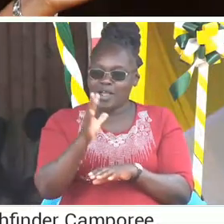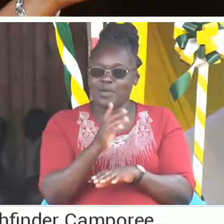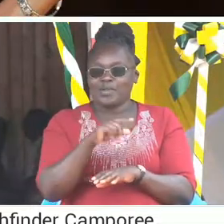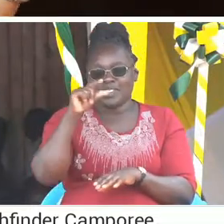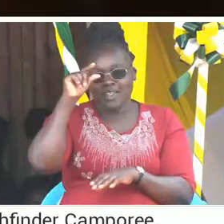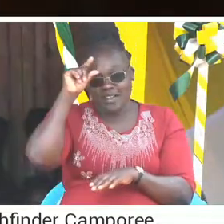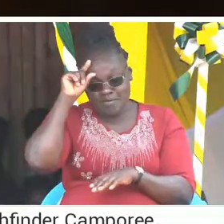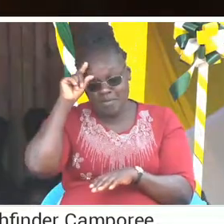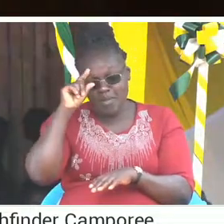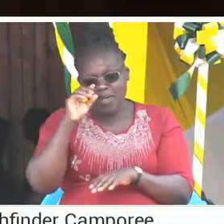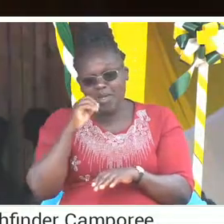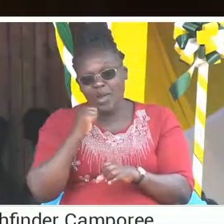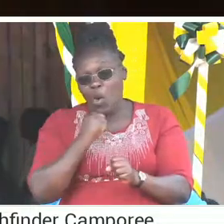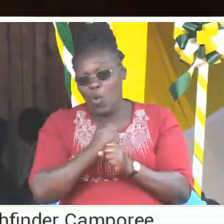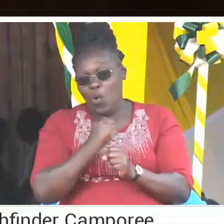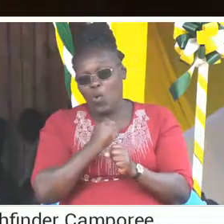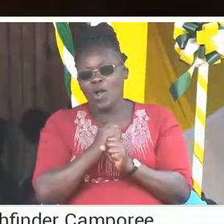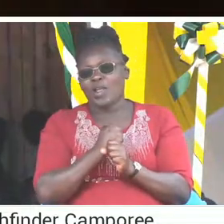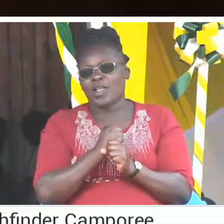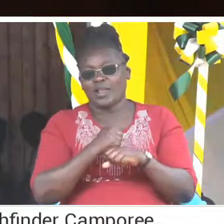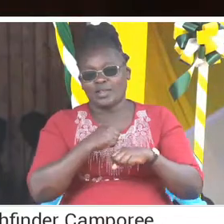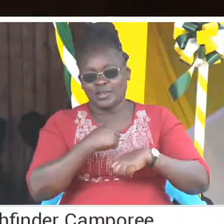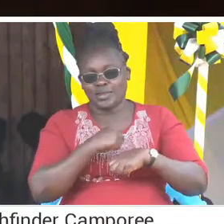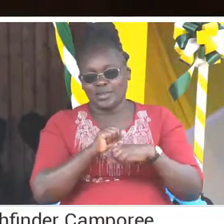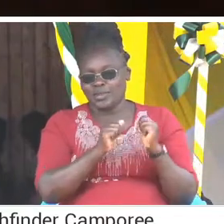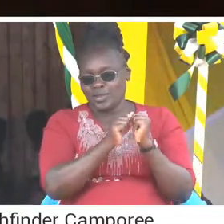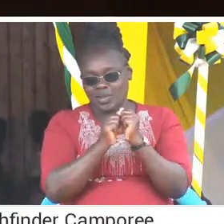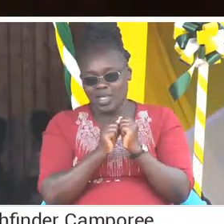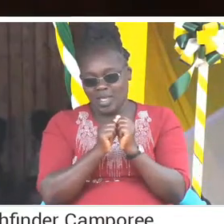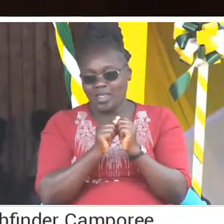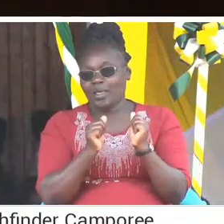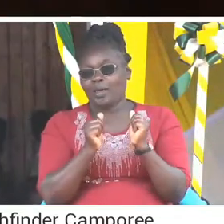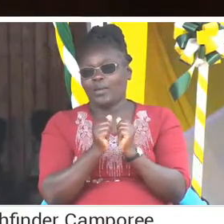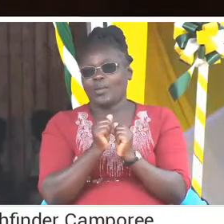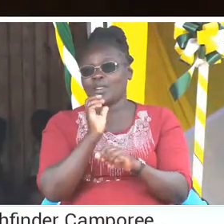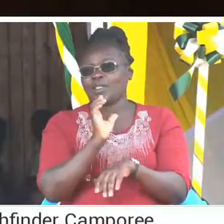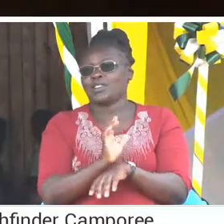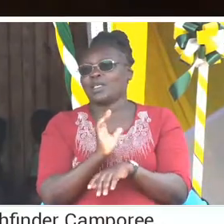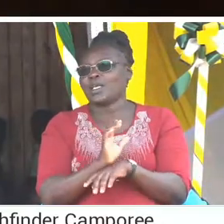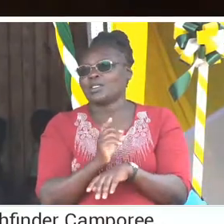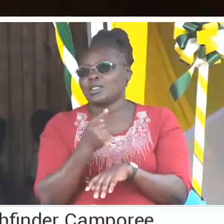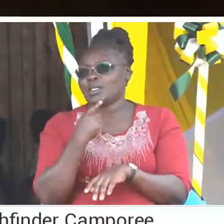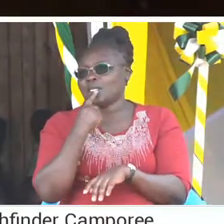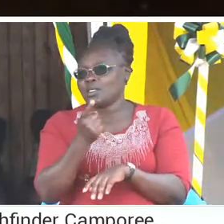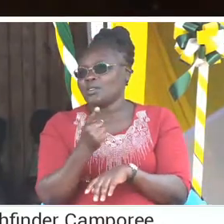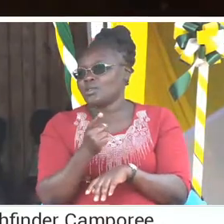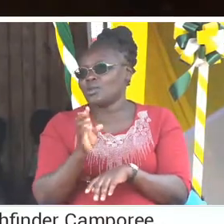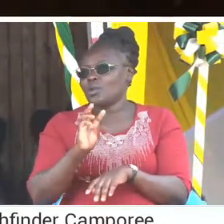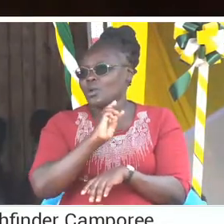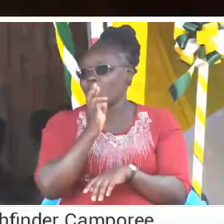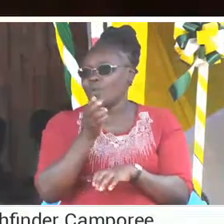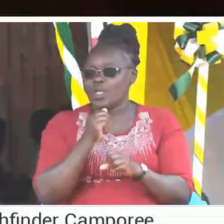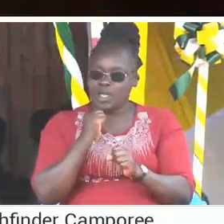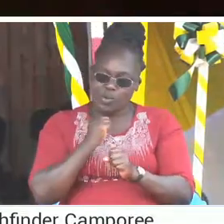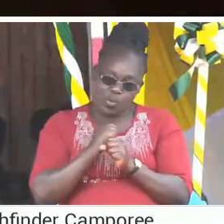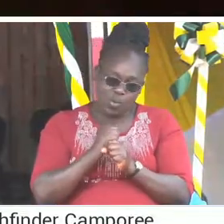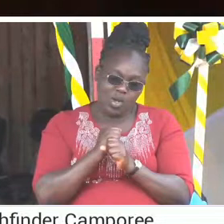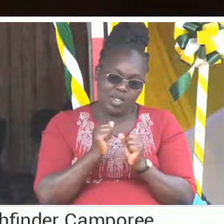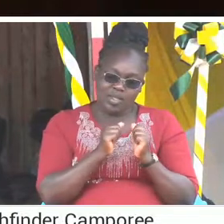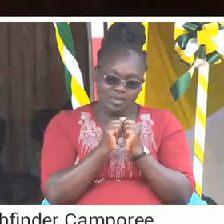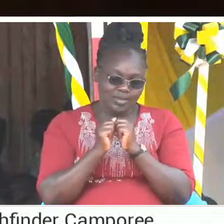tunaowahudumia ni wale ambao wanahudumiwa na kanisa. Kwa hivyo tunashirikiana na tunatembea kwa pamoja.